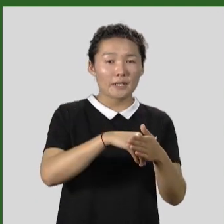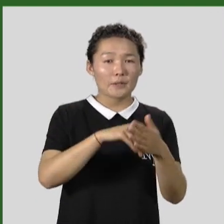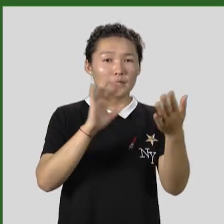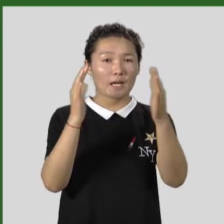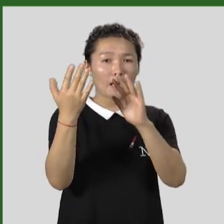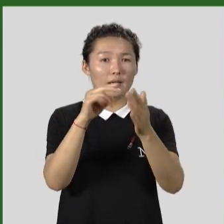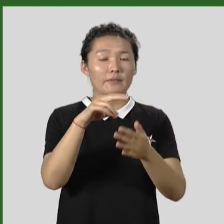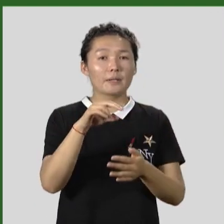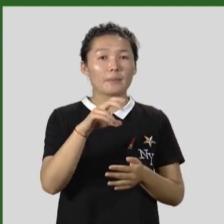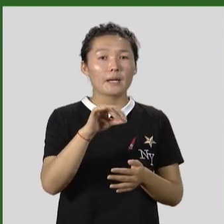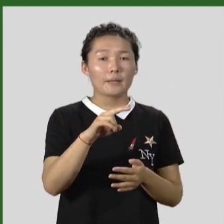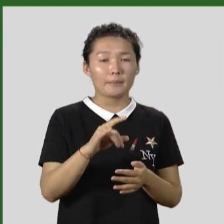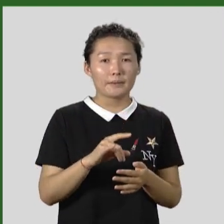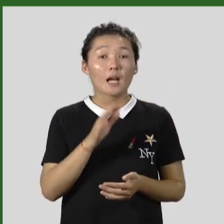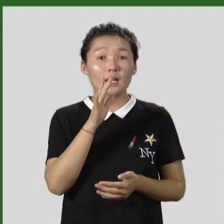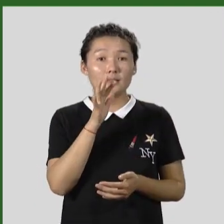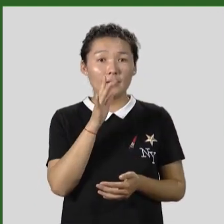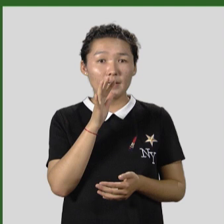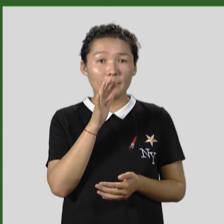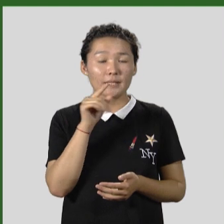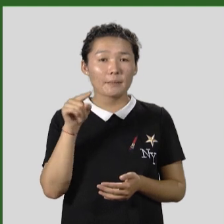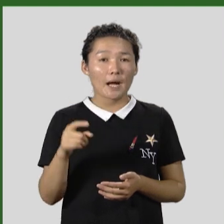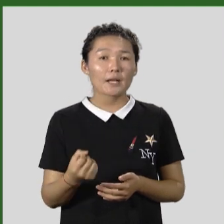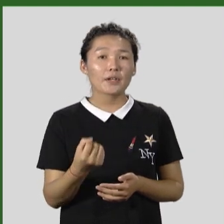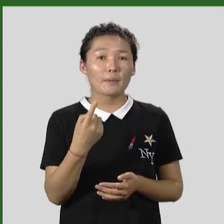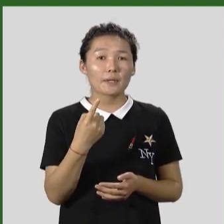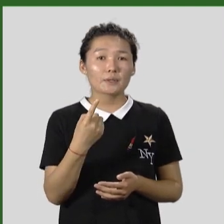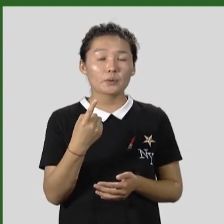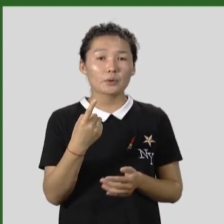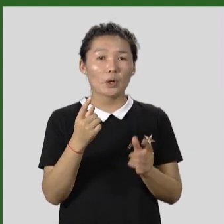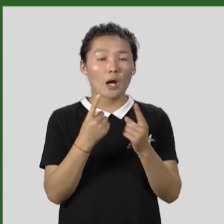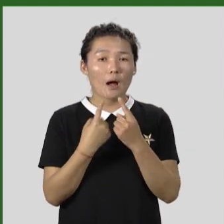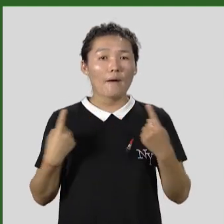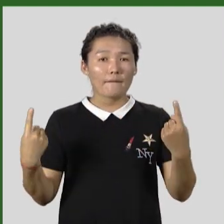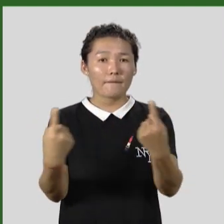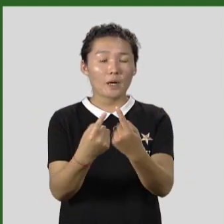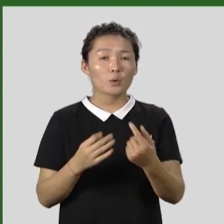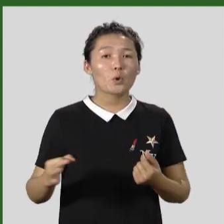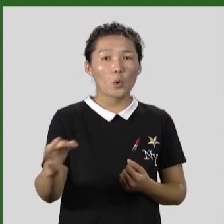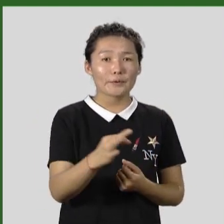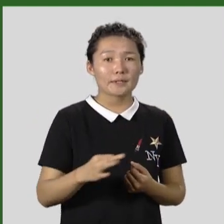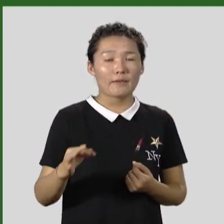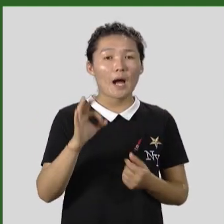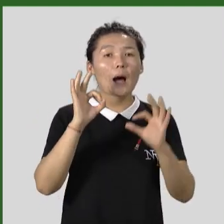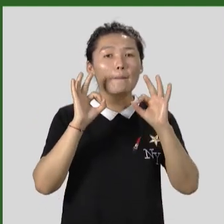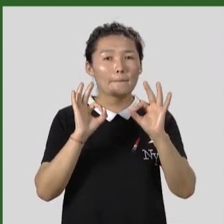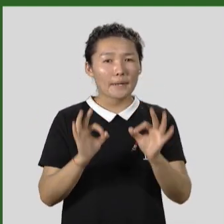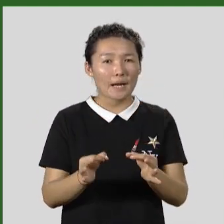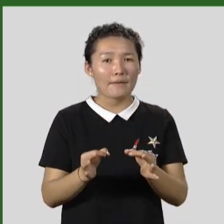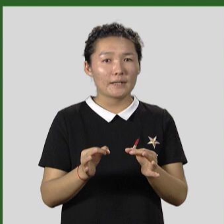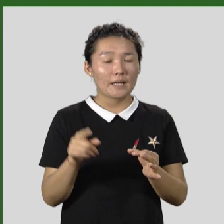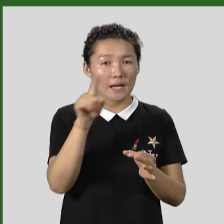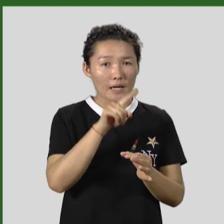полипы. Со временем они образуют вокруг острова правильное кольцо